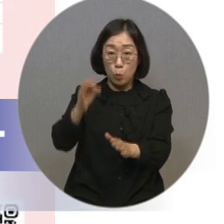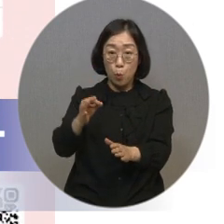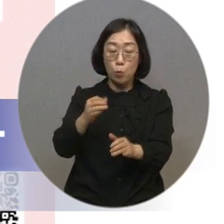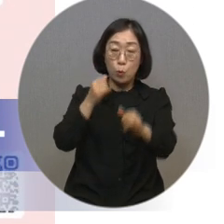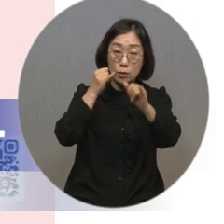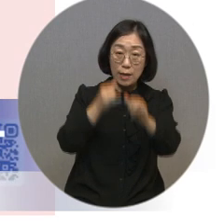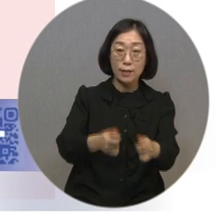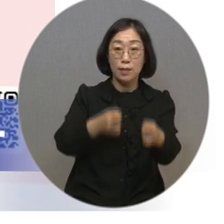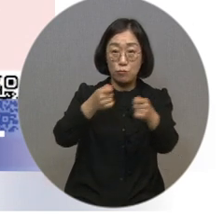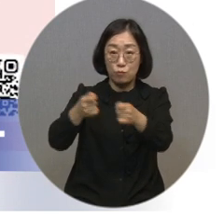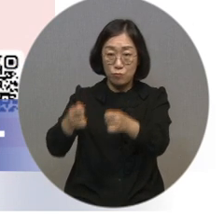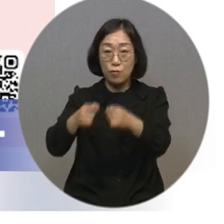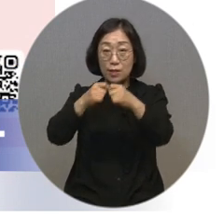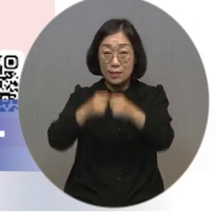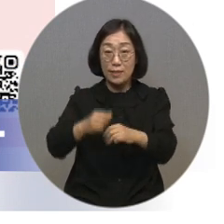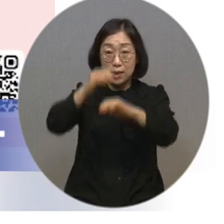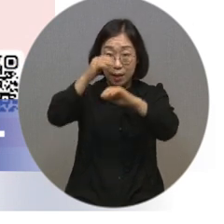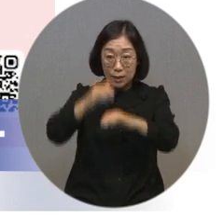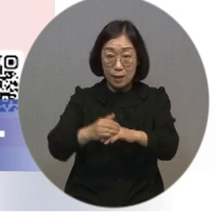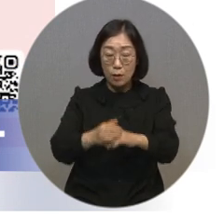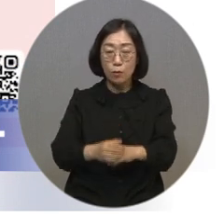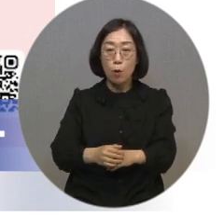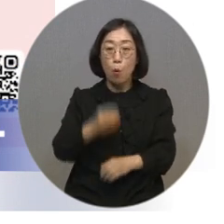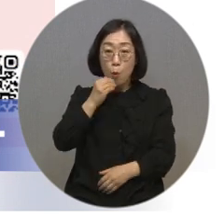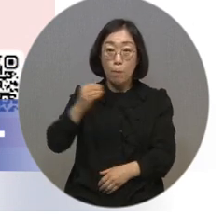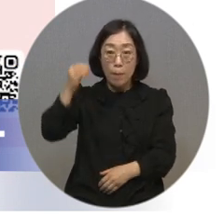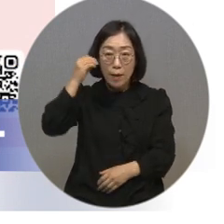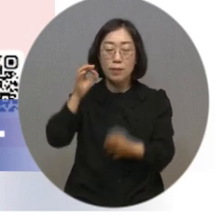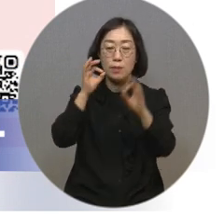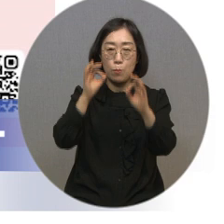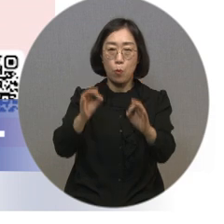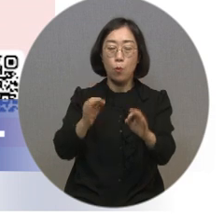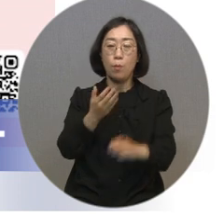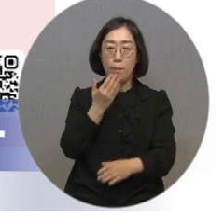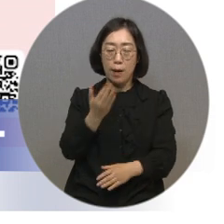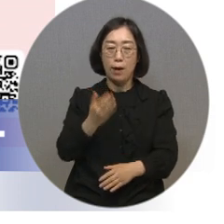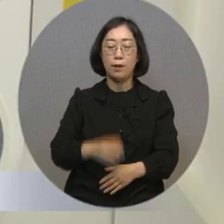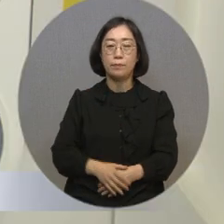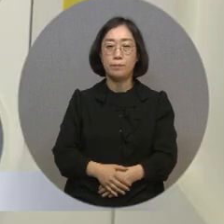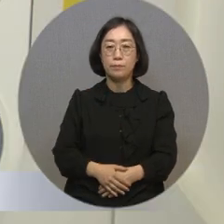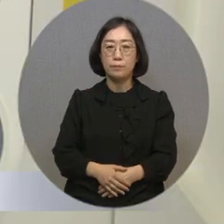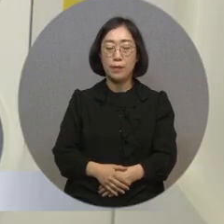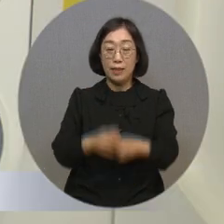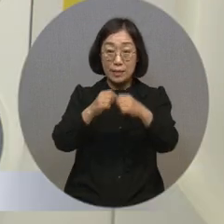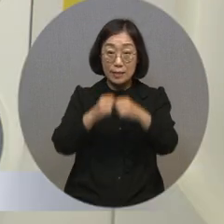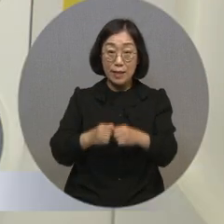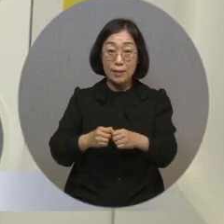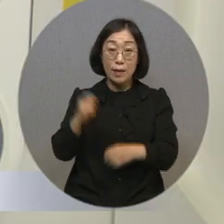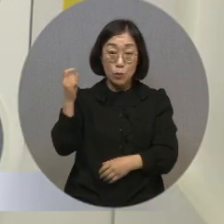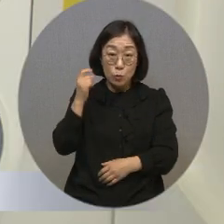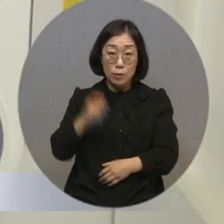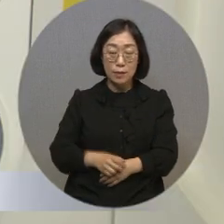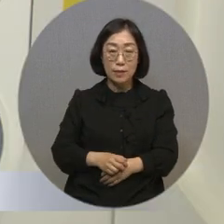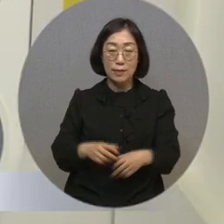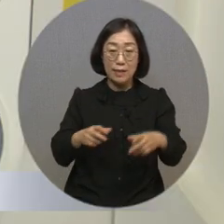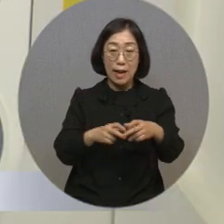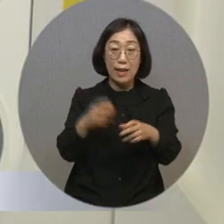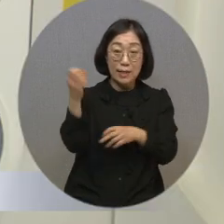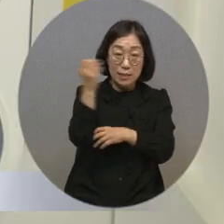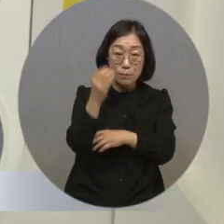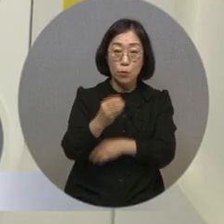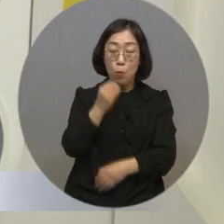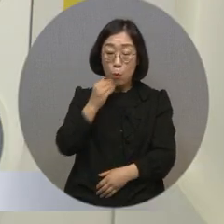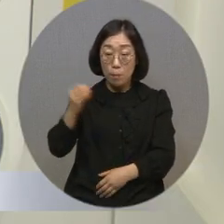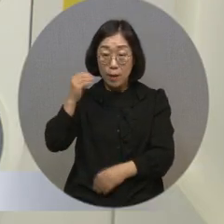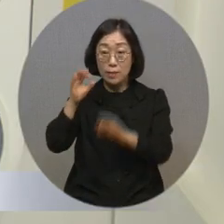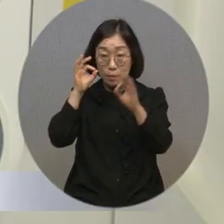예정이며 자세한 상은 헌열 공모전 홈페이지에서 확인할 수 있습니다 더 자세한 뉴스는 장애인 신문과 웰페어